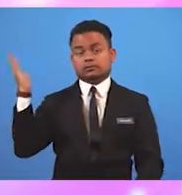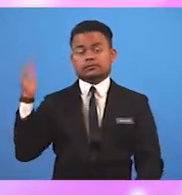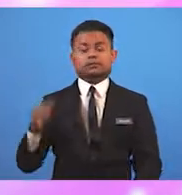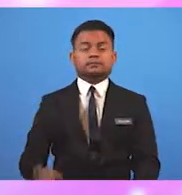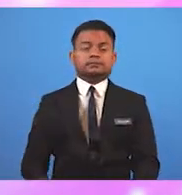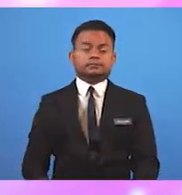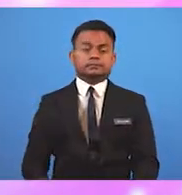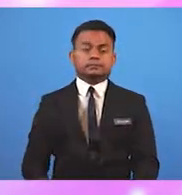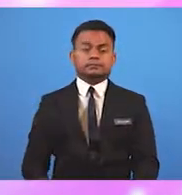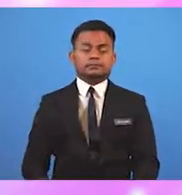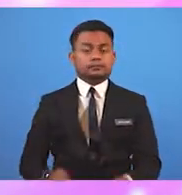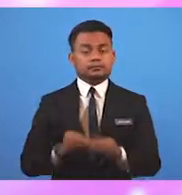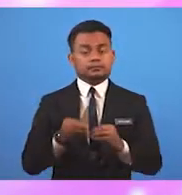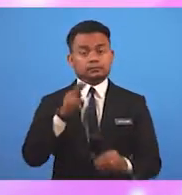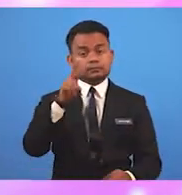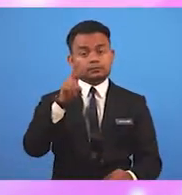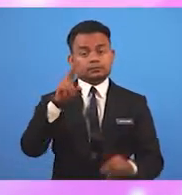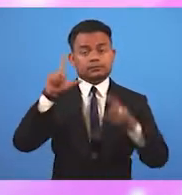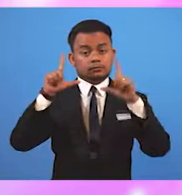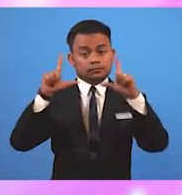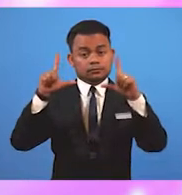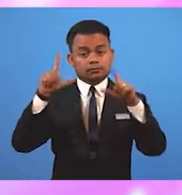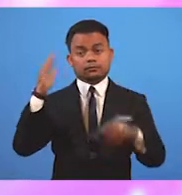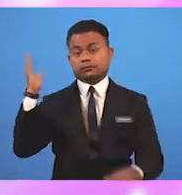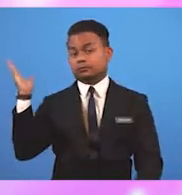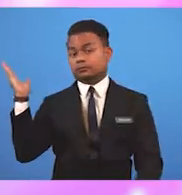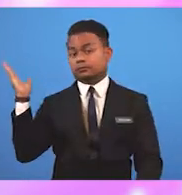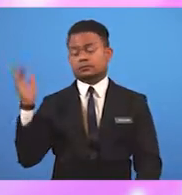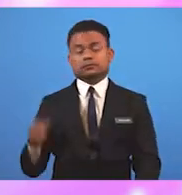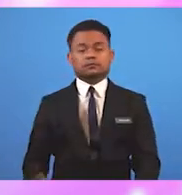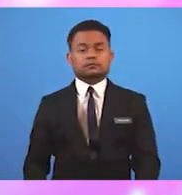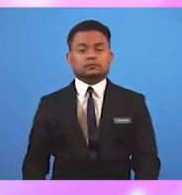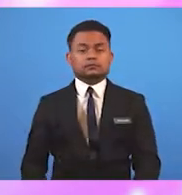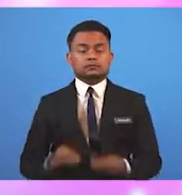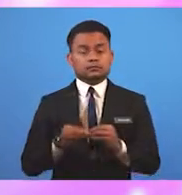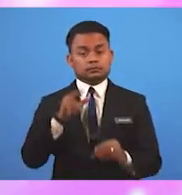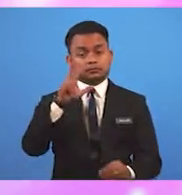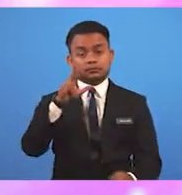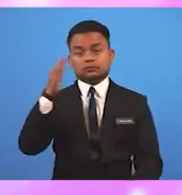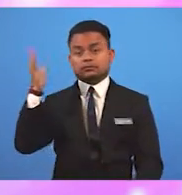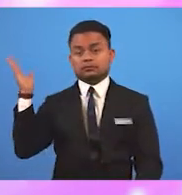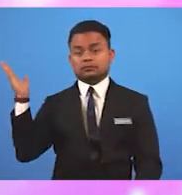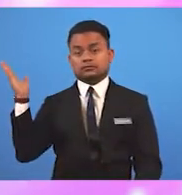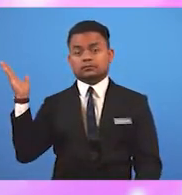Kaedah yang kedua adalah label. Dan kaedah yang ketiga adalah serah.